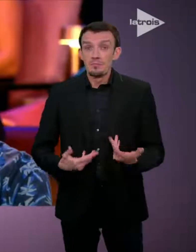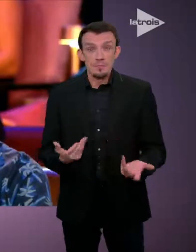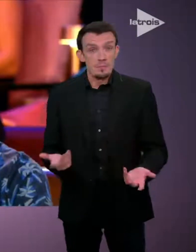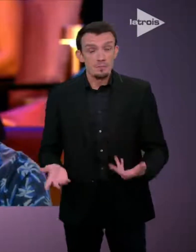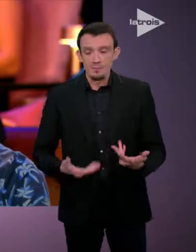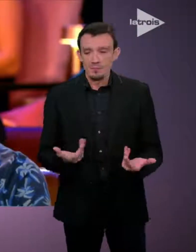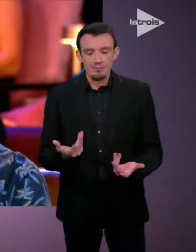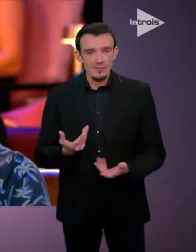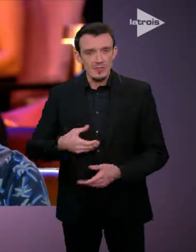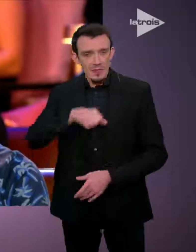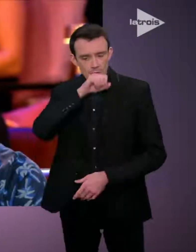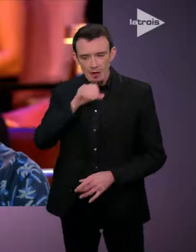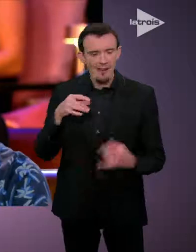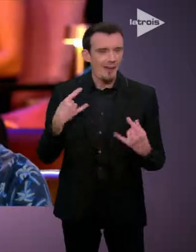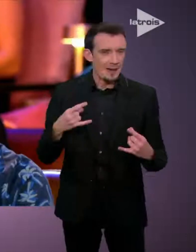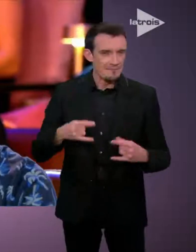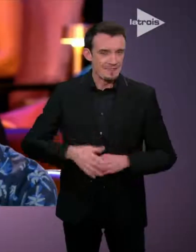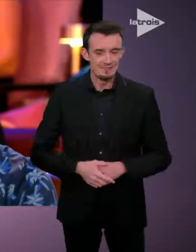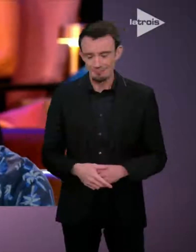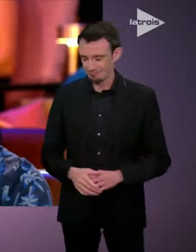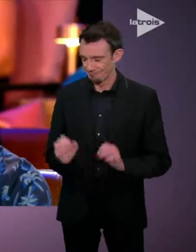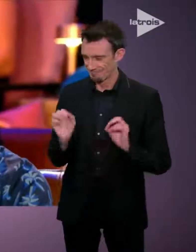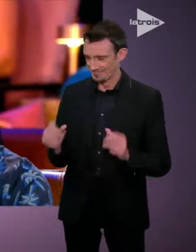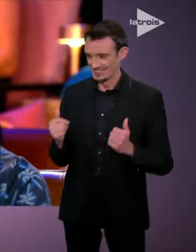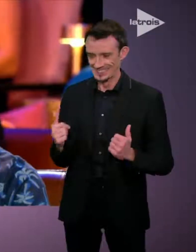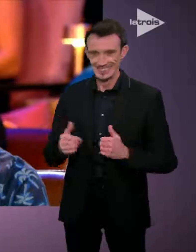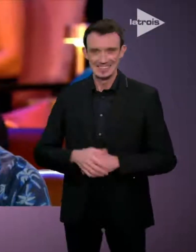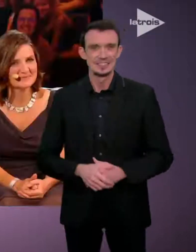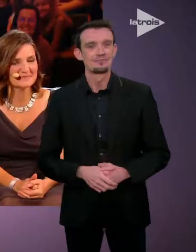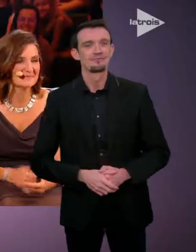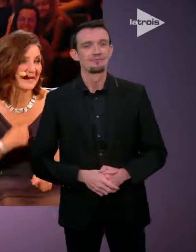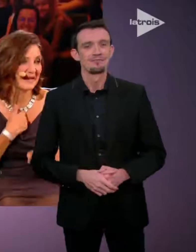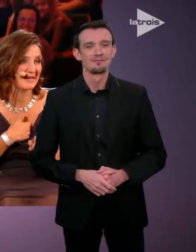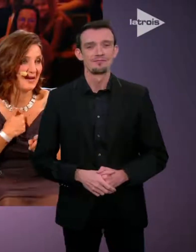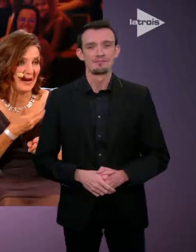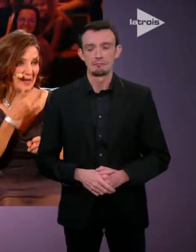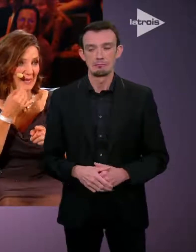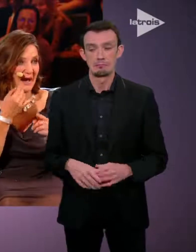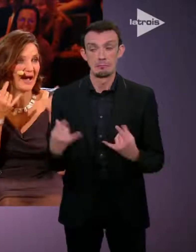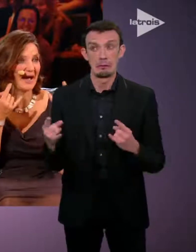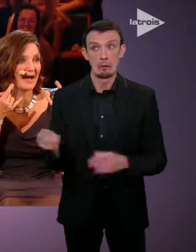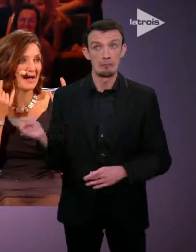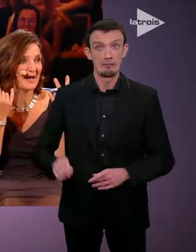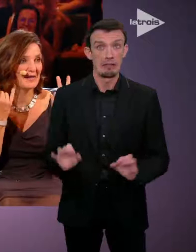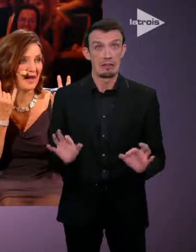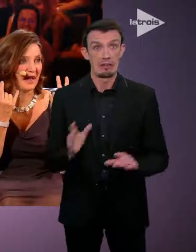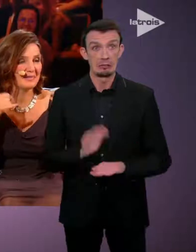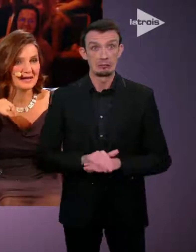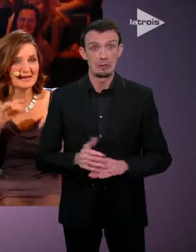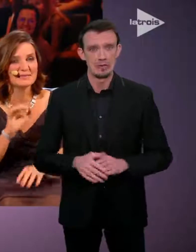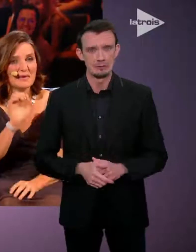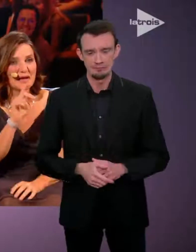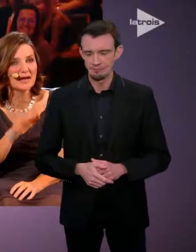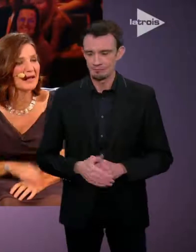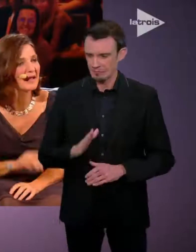Mais j'adore le rap. D'accord. Bon, désolé, on n'a pas de rappeur. Mais c'est pas grave. T'aimes bien qui en rappeur ?